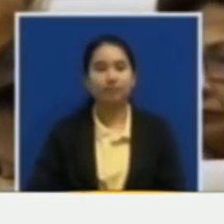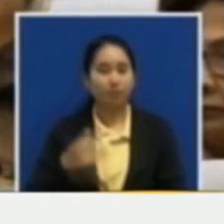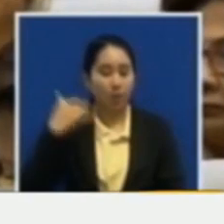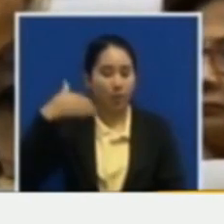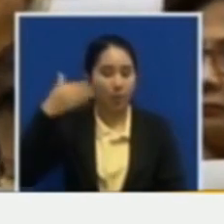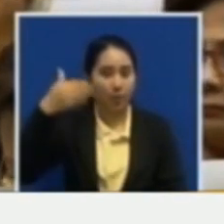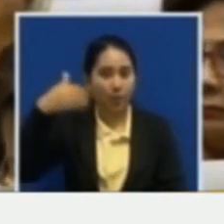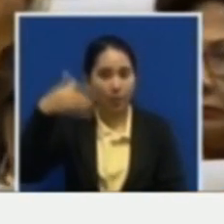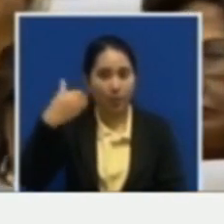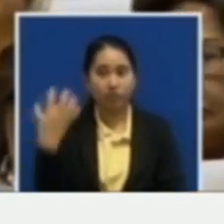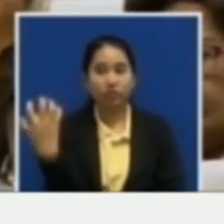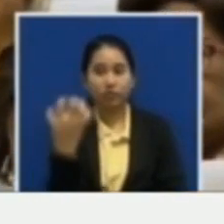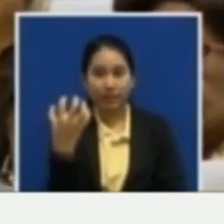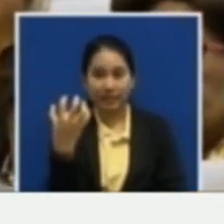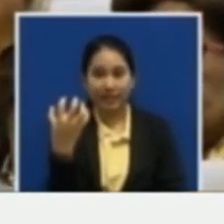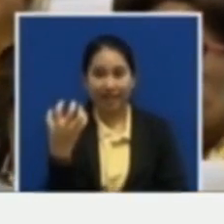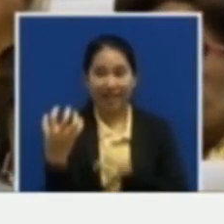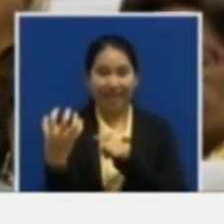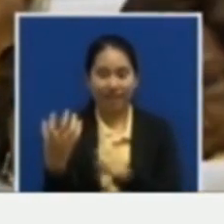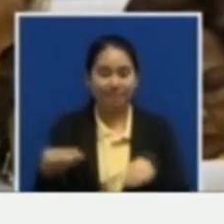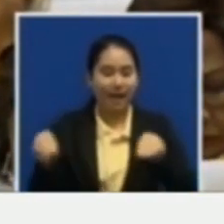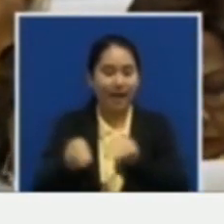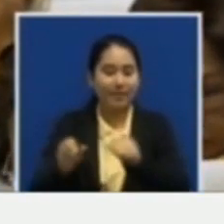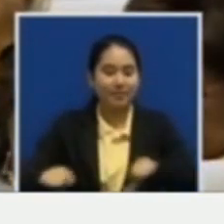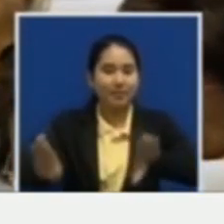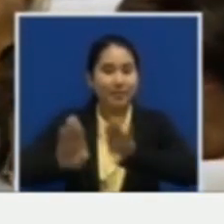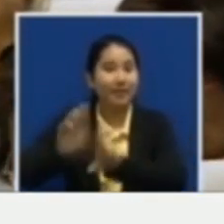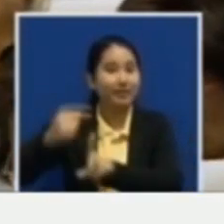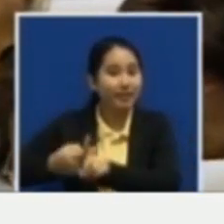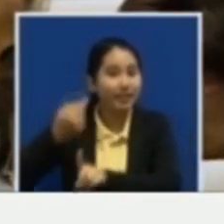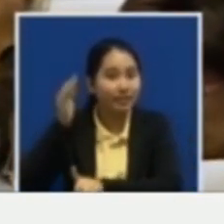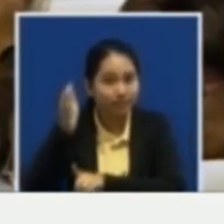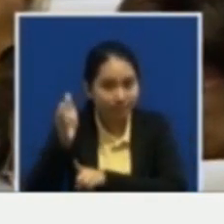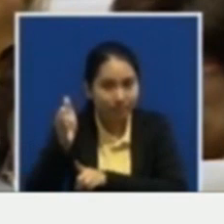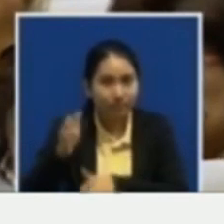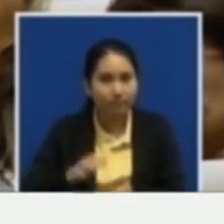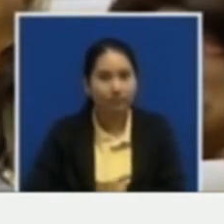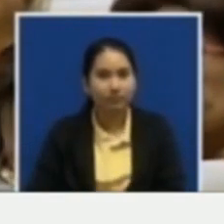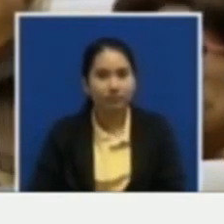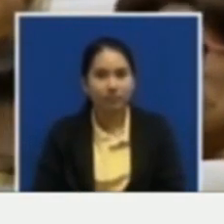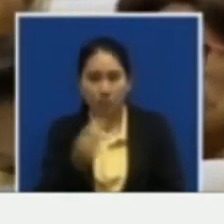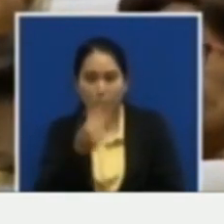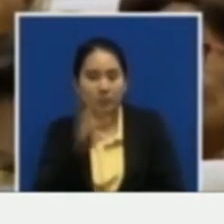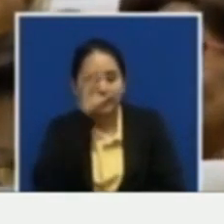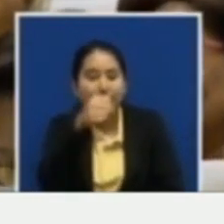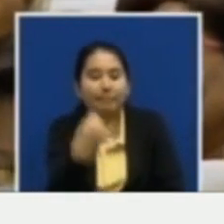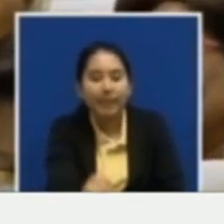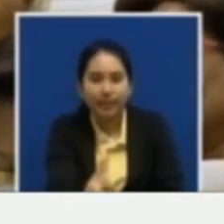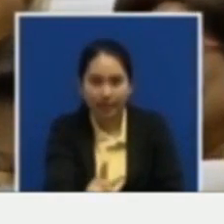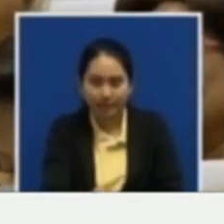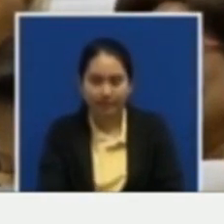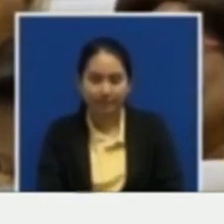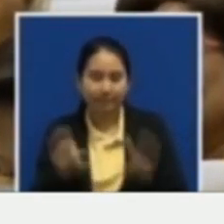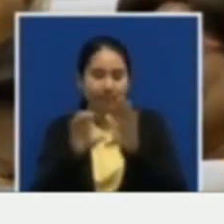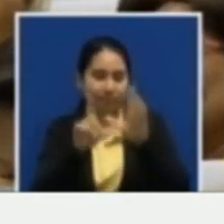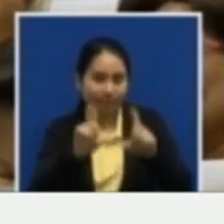อ้ยนี่ก็ร้อนตัว ช่องดาวเทียมหนึ่งที่กำลังจะปิดกิจการในเดือนหน้าเขาเข้าใจที่อะไรผิดหรือ เปล่า